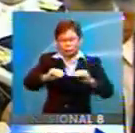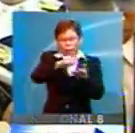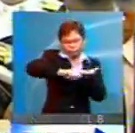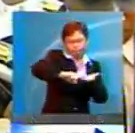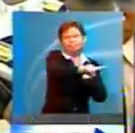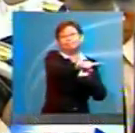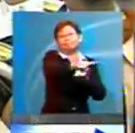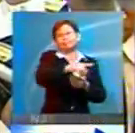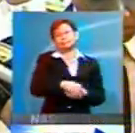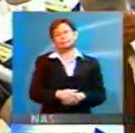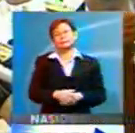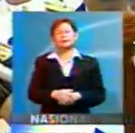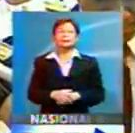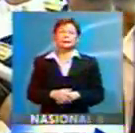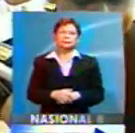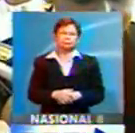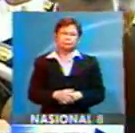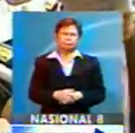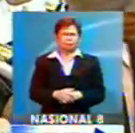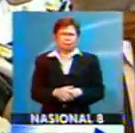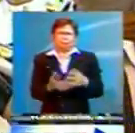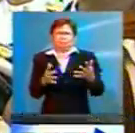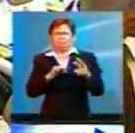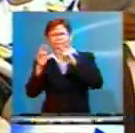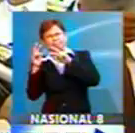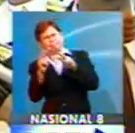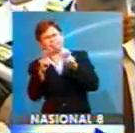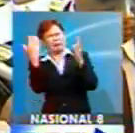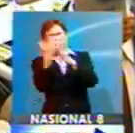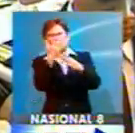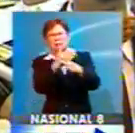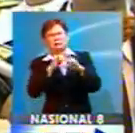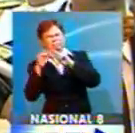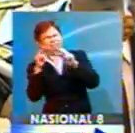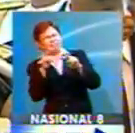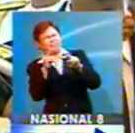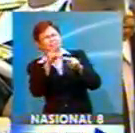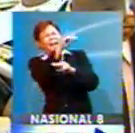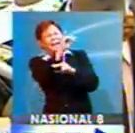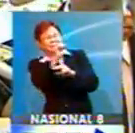depan. Saya tak lihatnya sebagai satu ancaman